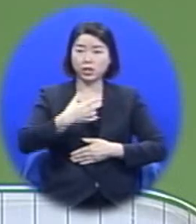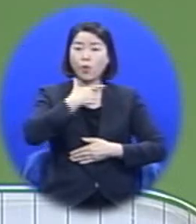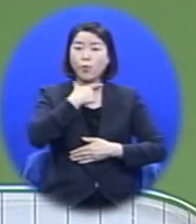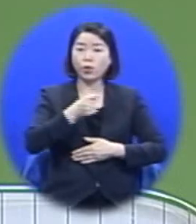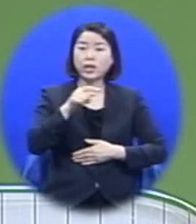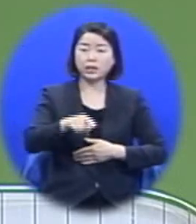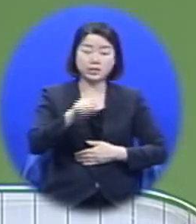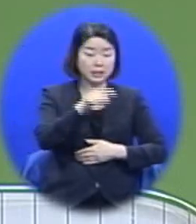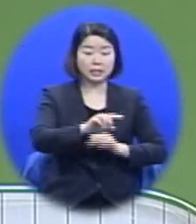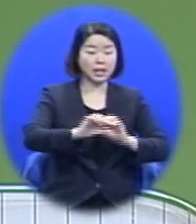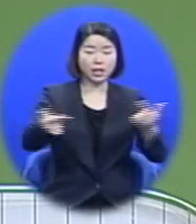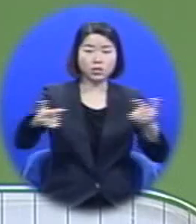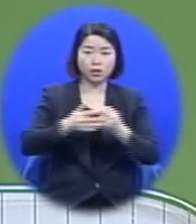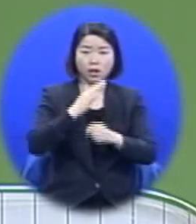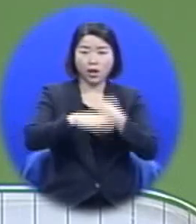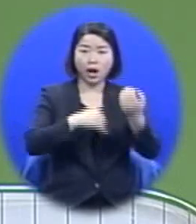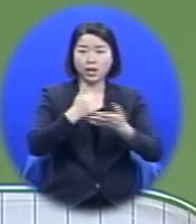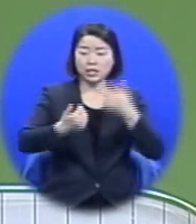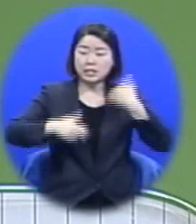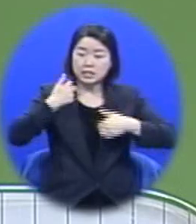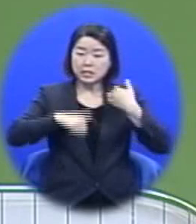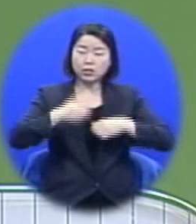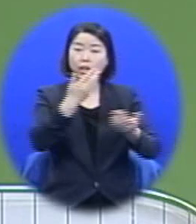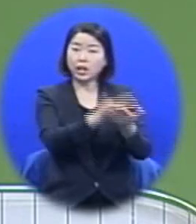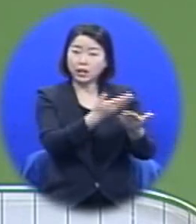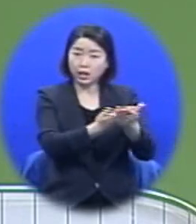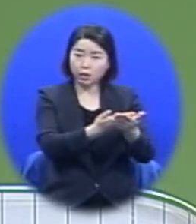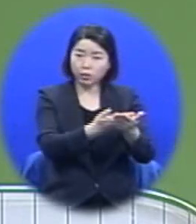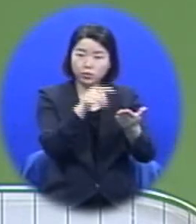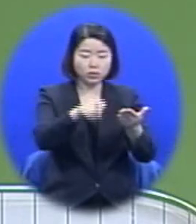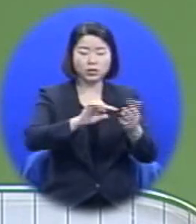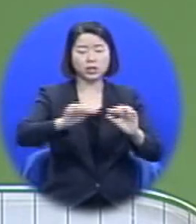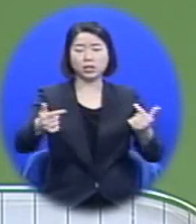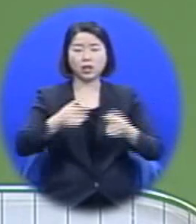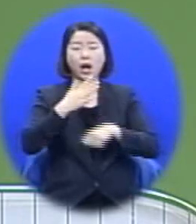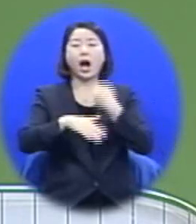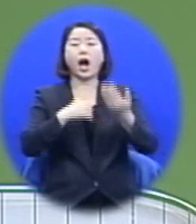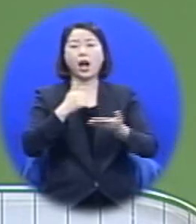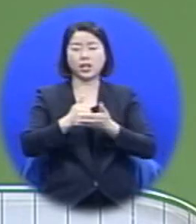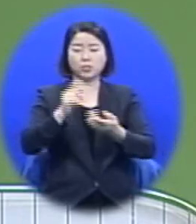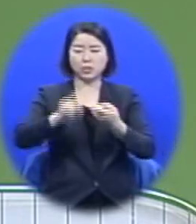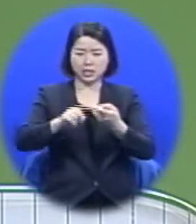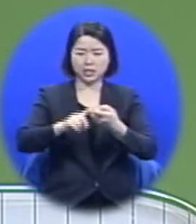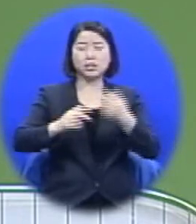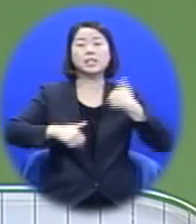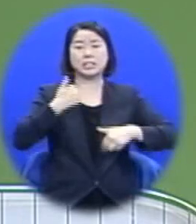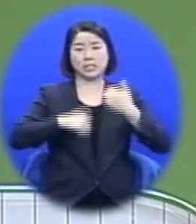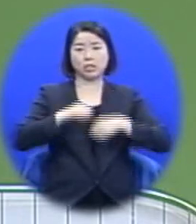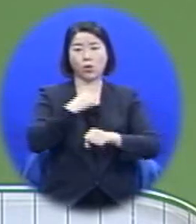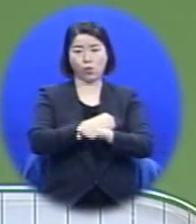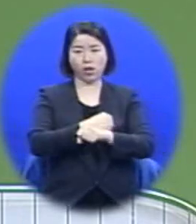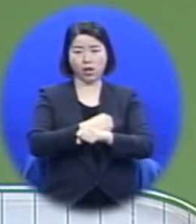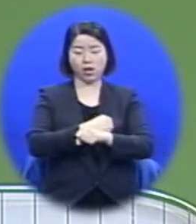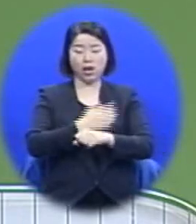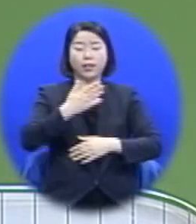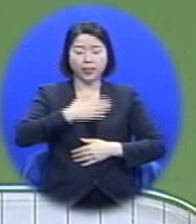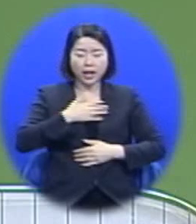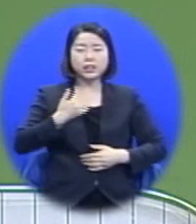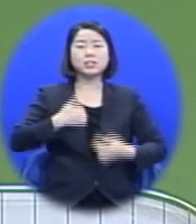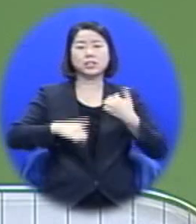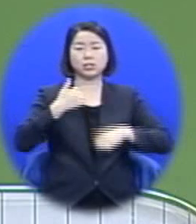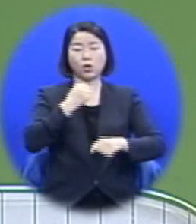아닙니다 하나님을 즐겁게 해 달라고 하시는 게 아니에요 하나님을 즐거워 1 나를 즐거워하라